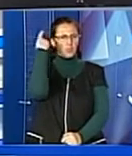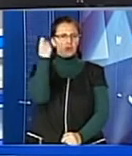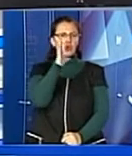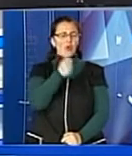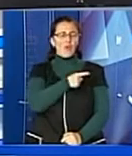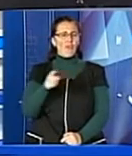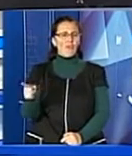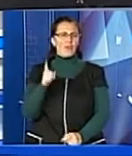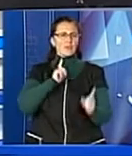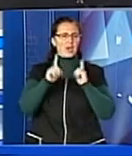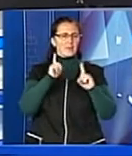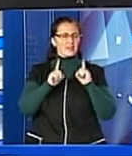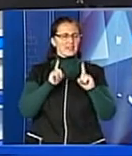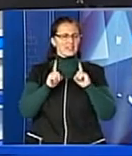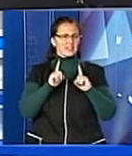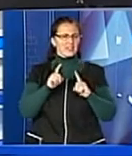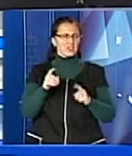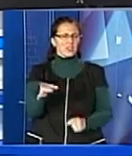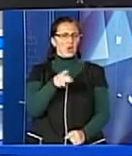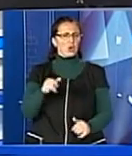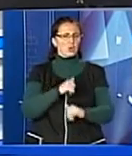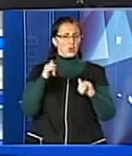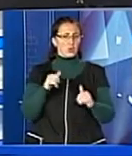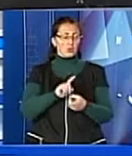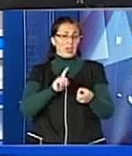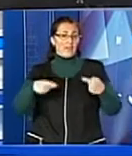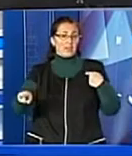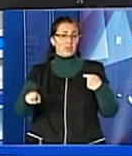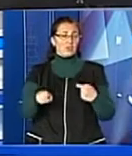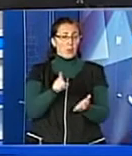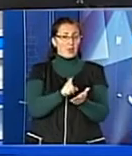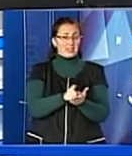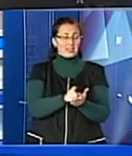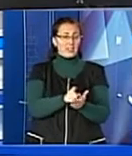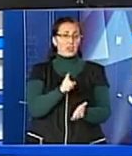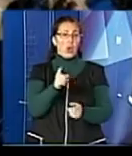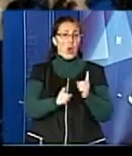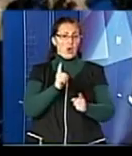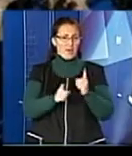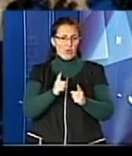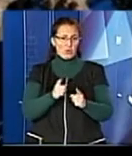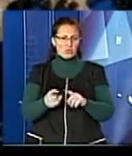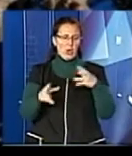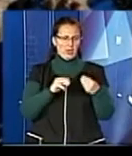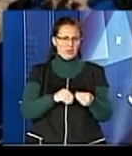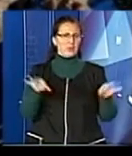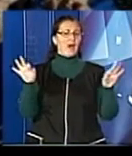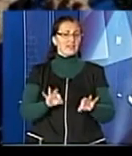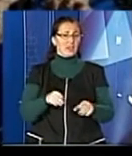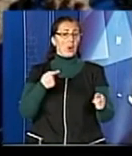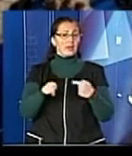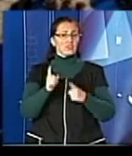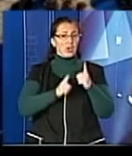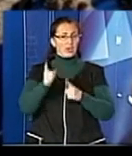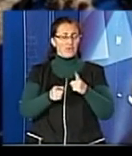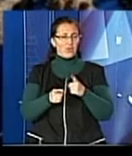Ради регіонального розвитку. На відміну від пенсійної реформи, яка демонструє позитивний ефект з перших днів, інші реформи стануть відчутними і